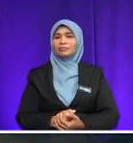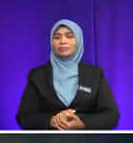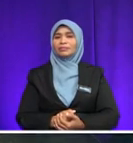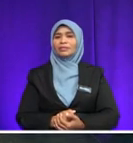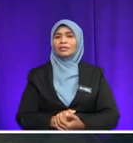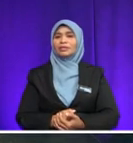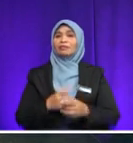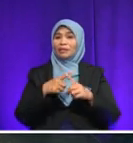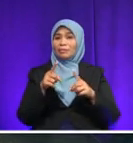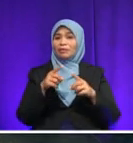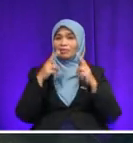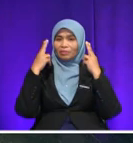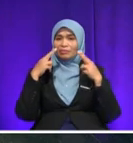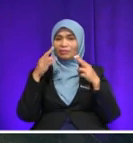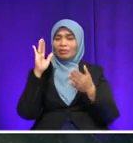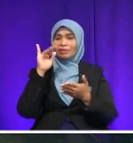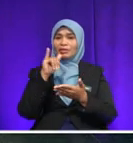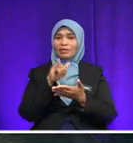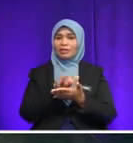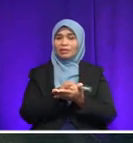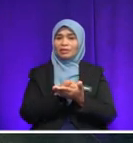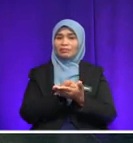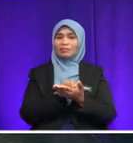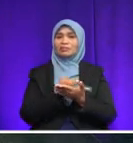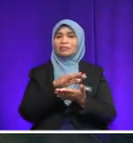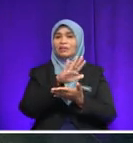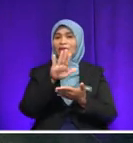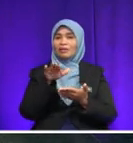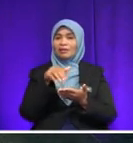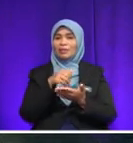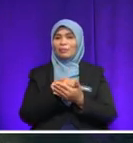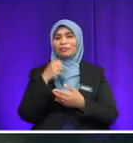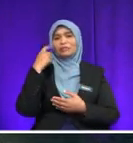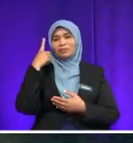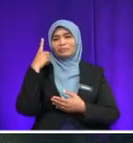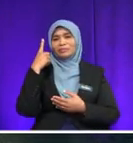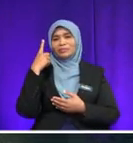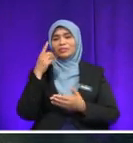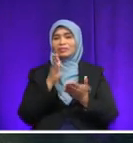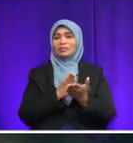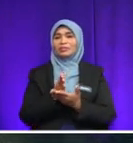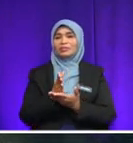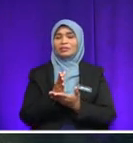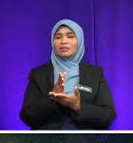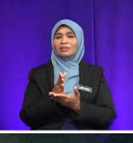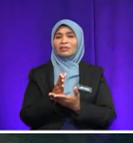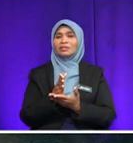tapi saya yakin paham udah hijau oke Oke seterusnya kita tengok oke bersegera yang kedua